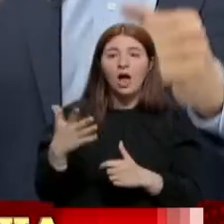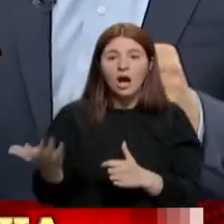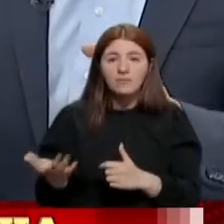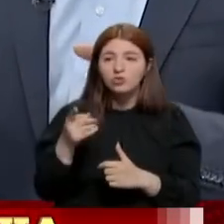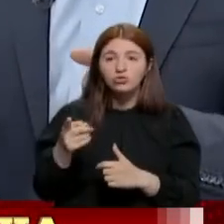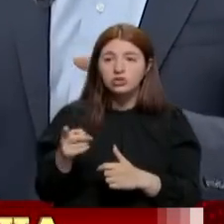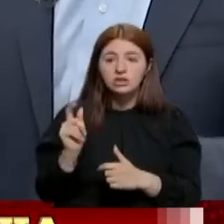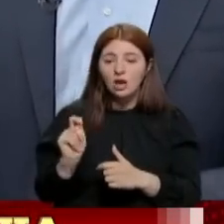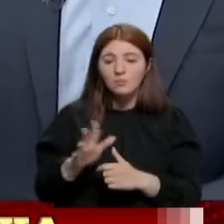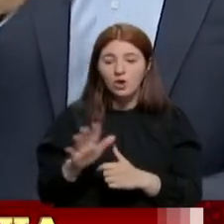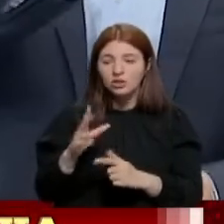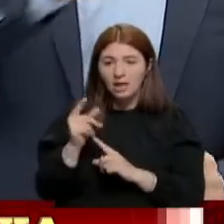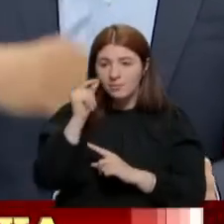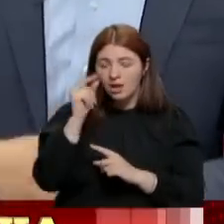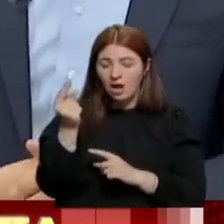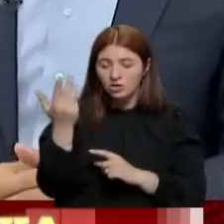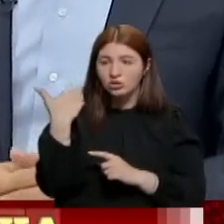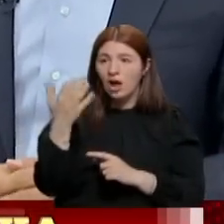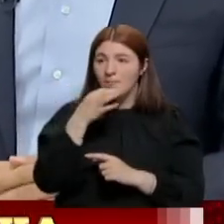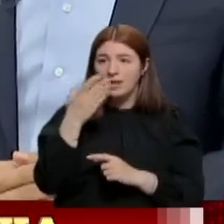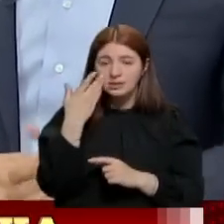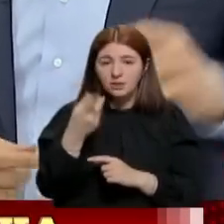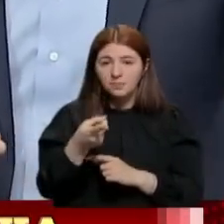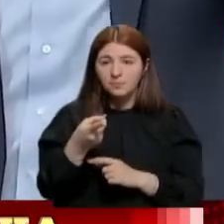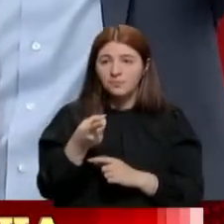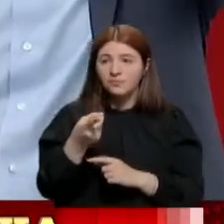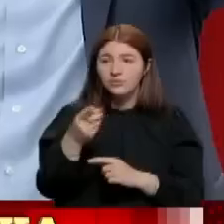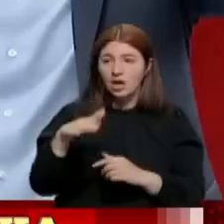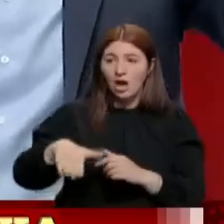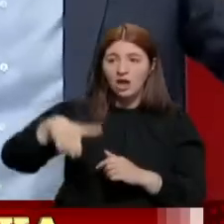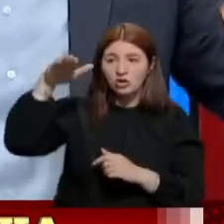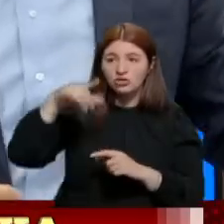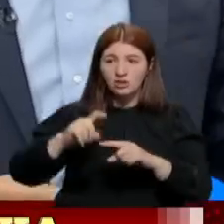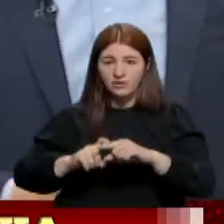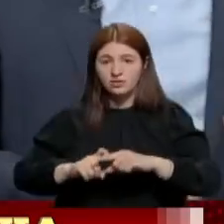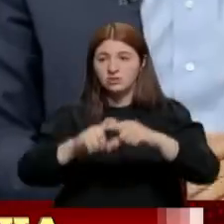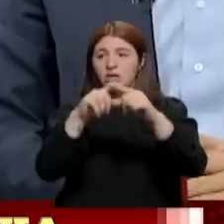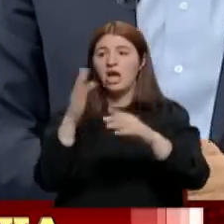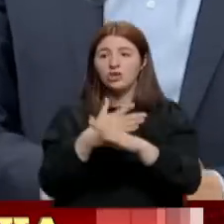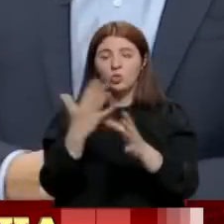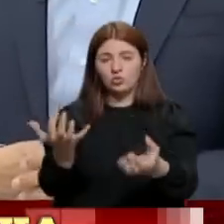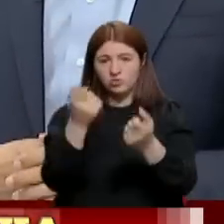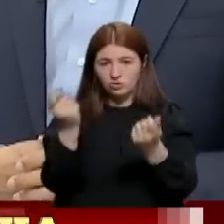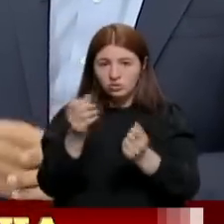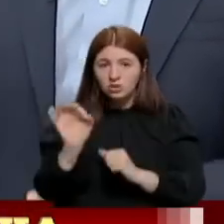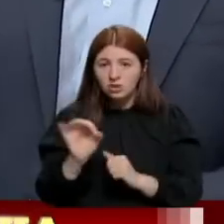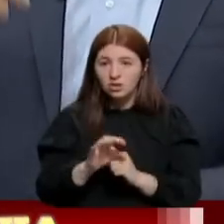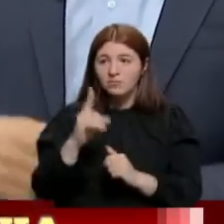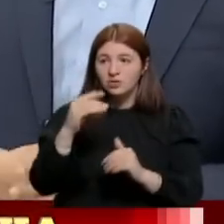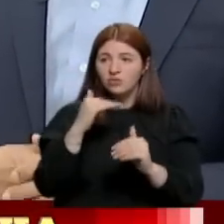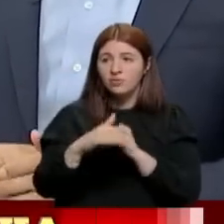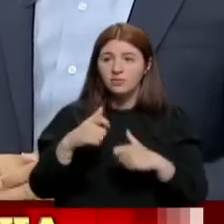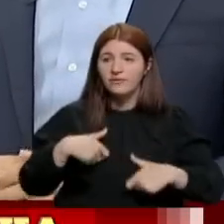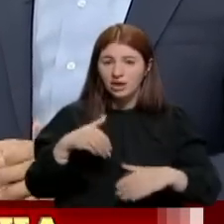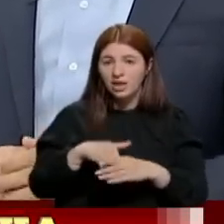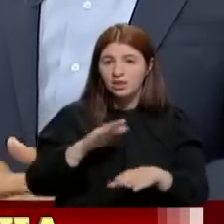şunu yapmıyoruz. Bakın İlker Bey, az önce haberinizde izledim. Asansörlü vinçlerle yurttaşımız eşyasını kurtarmaya çalışıyor, değil mi? Bir milletin